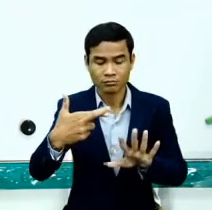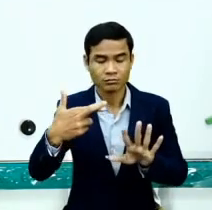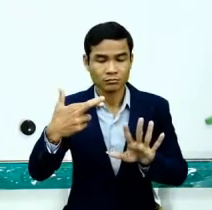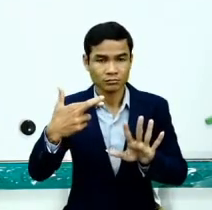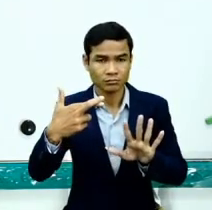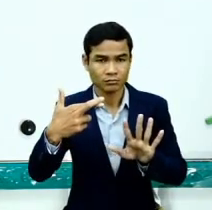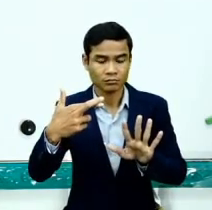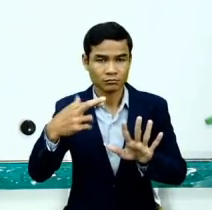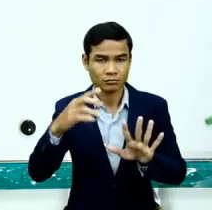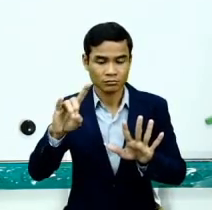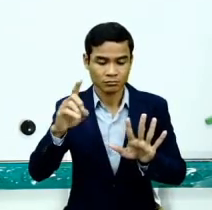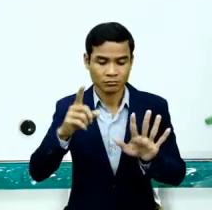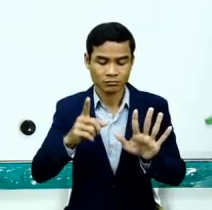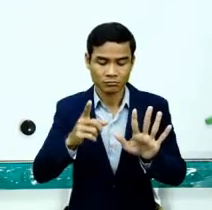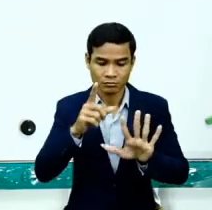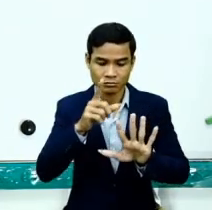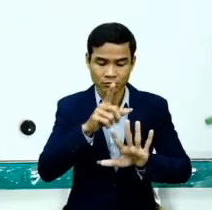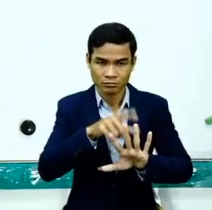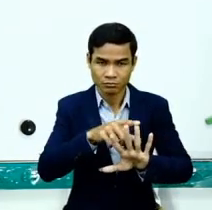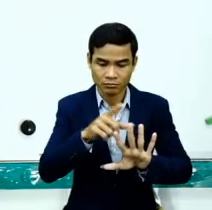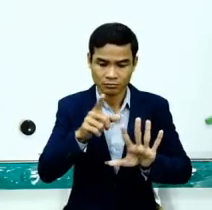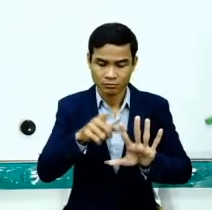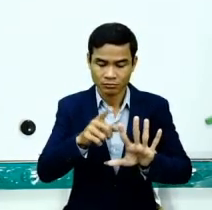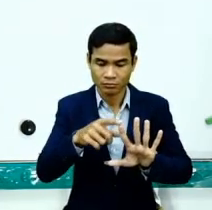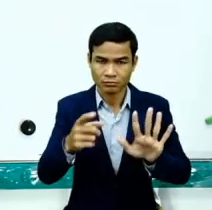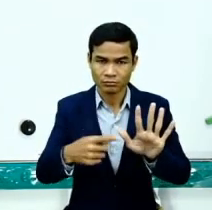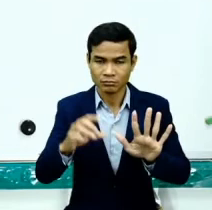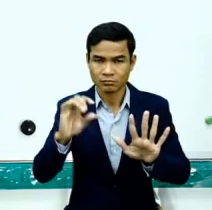chạp ơ mà